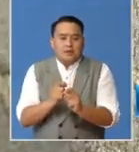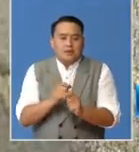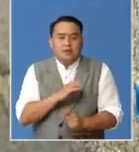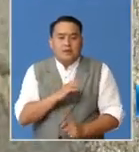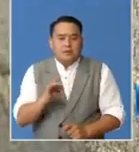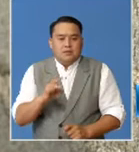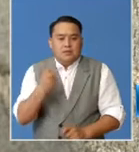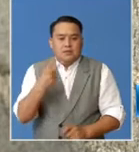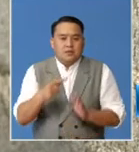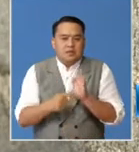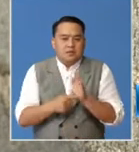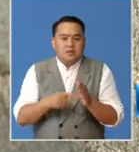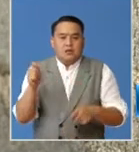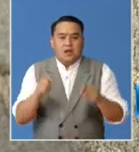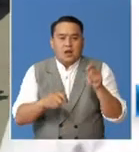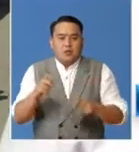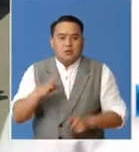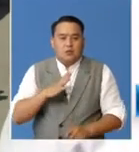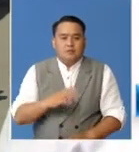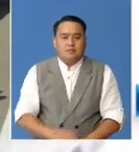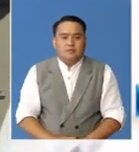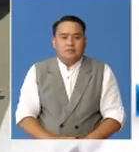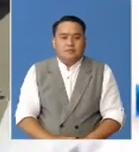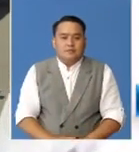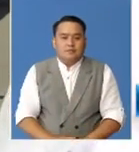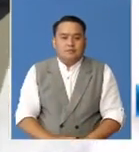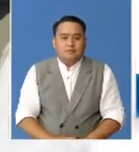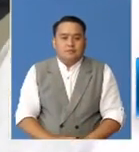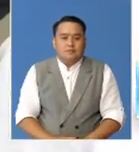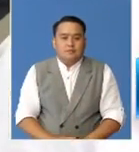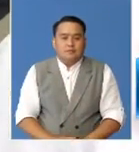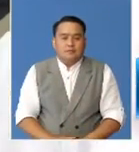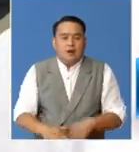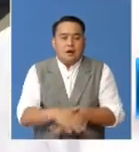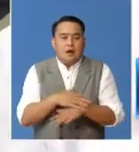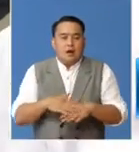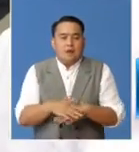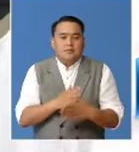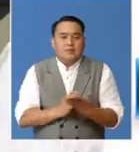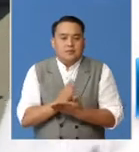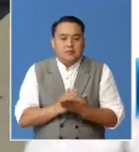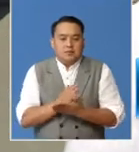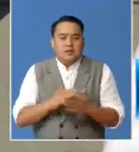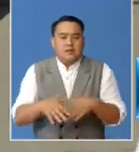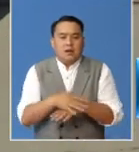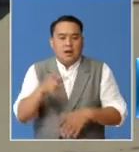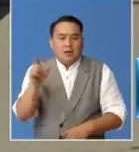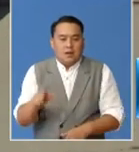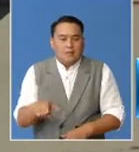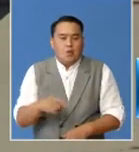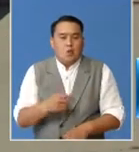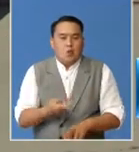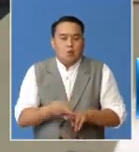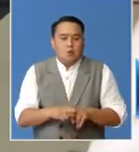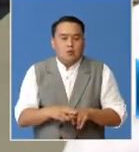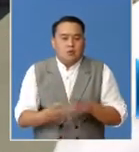КПСС-тің 27-ші съезіне делегат болды. Халыққа қызмет жасаған адам, ол табиғаттың заңдылығы, ол